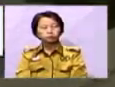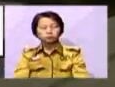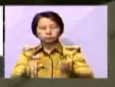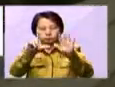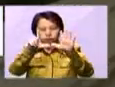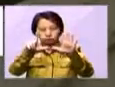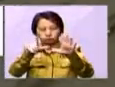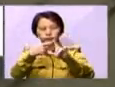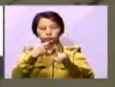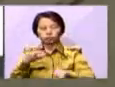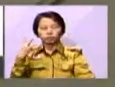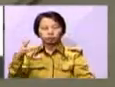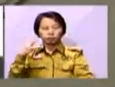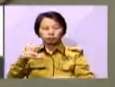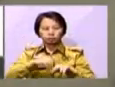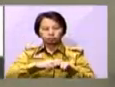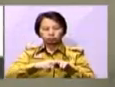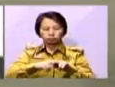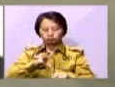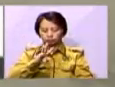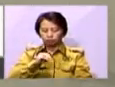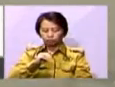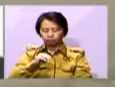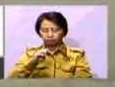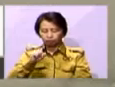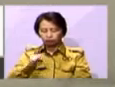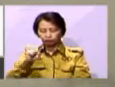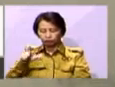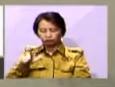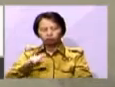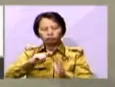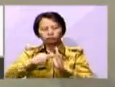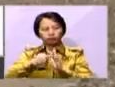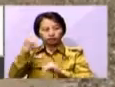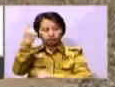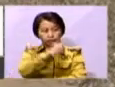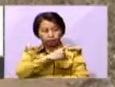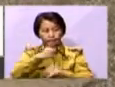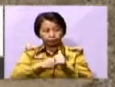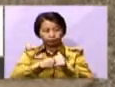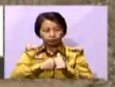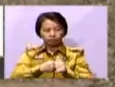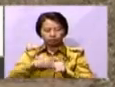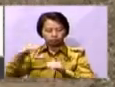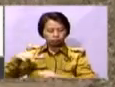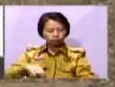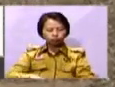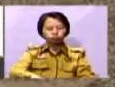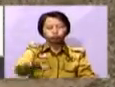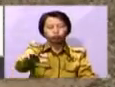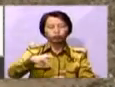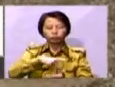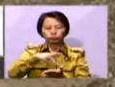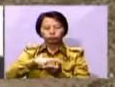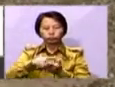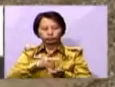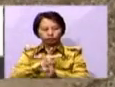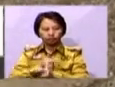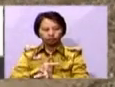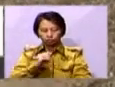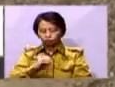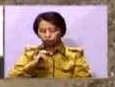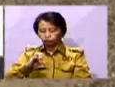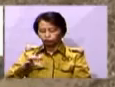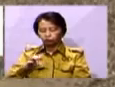7 daripada 16 tren MMMSL beroperasi pada hari pertama dan dilepaskan dari Pusat Kawalan Operasi